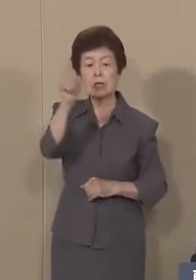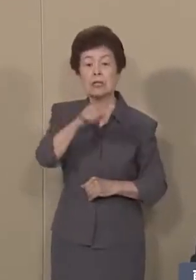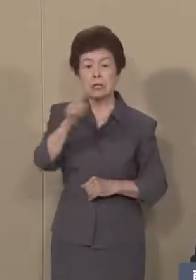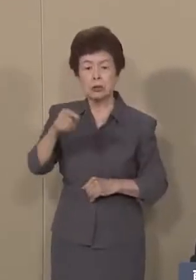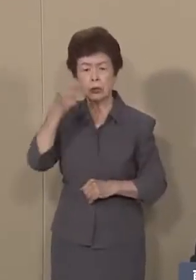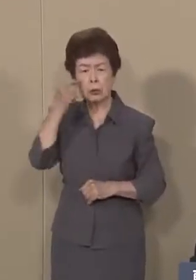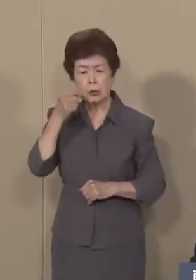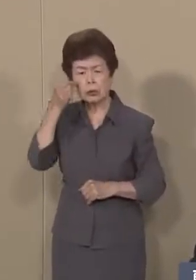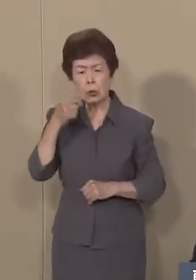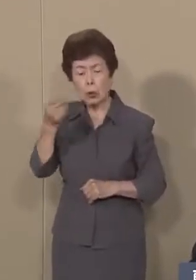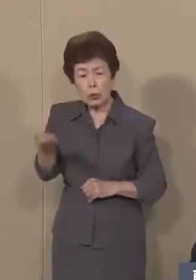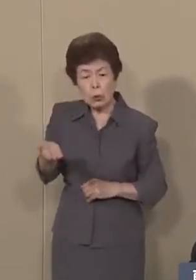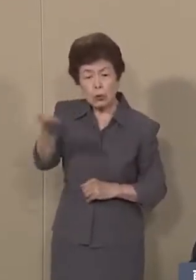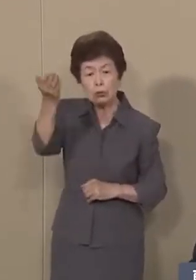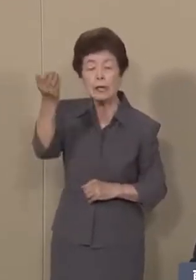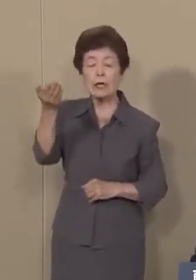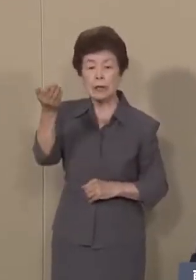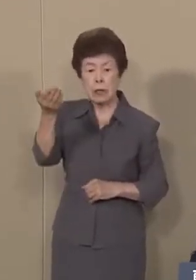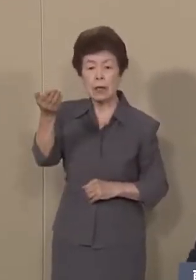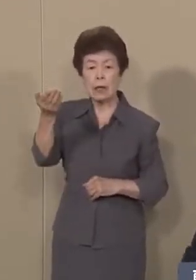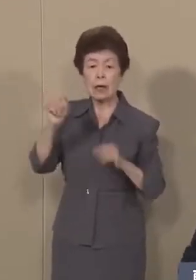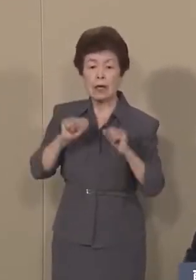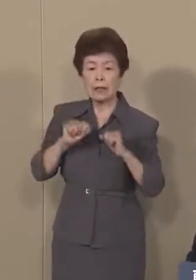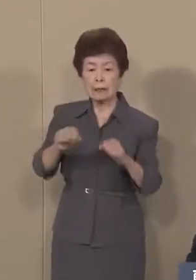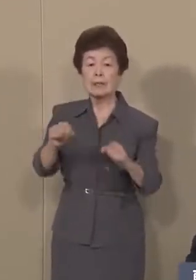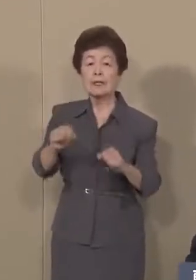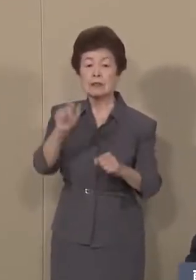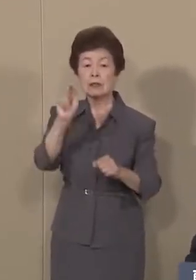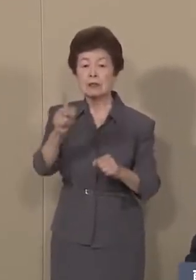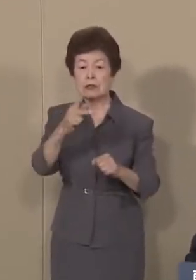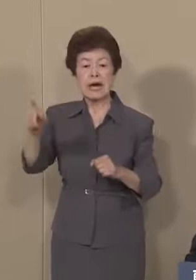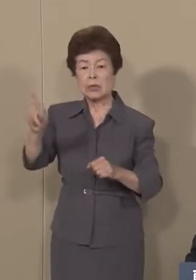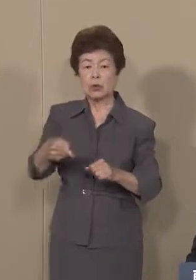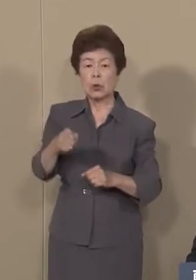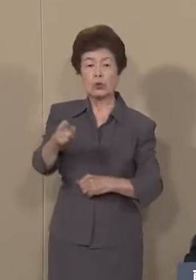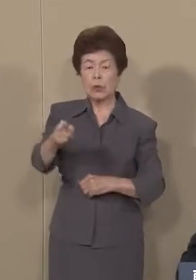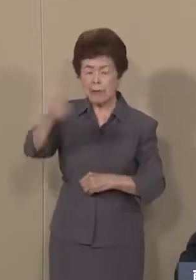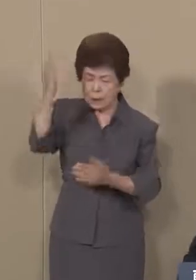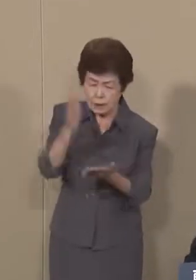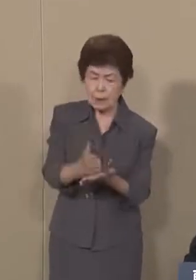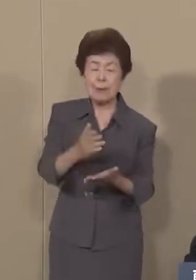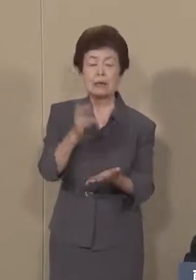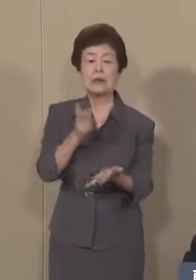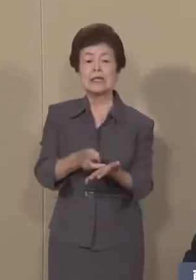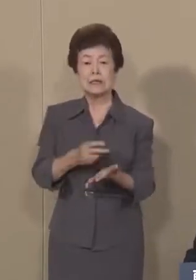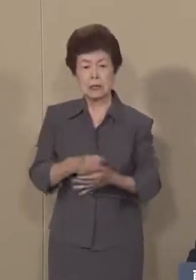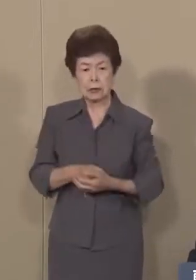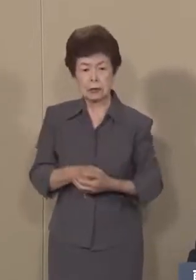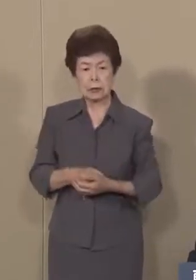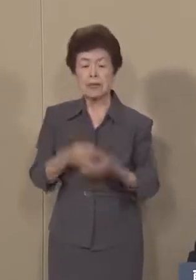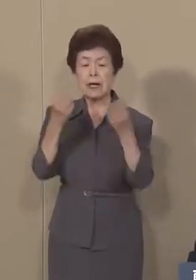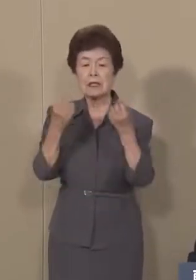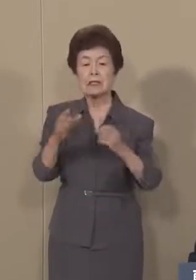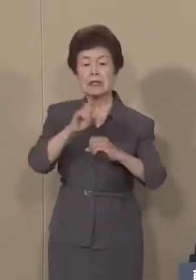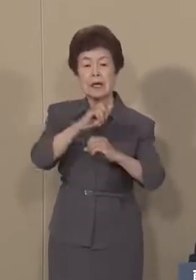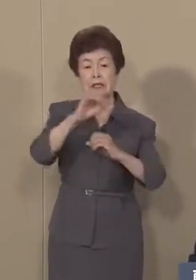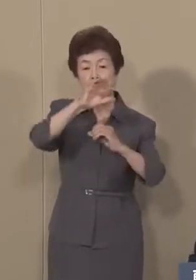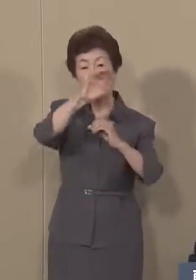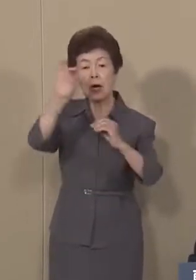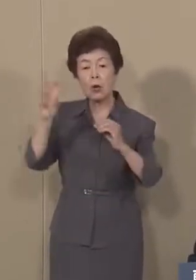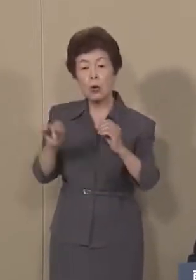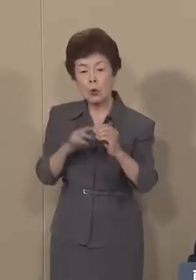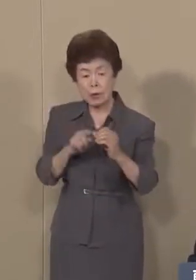の上に立つカジノ誘致はへきっぱりと中止すべきです新型このな災害では